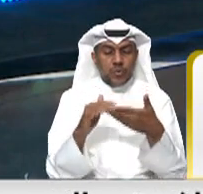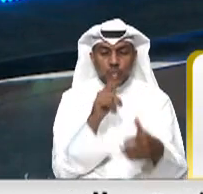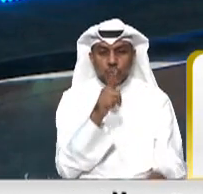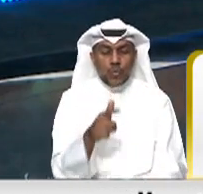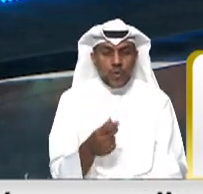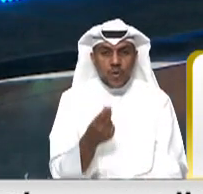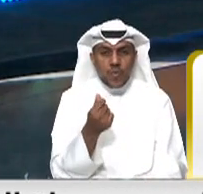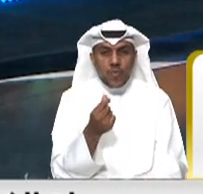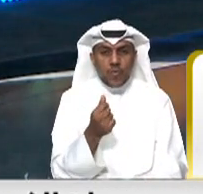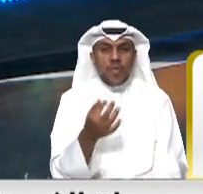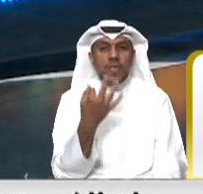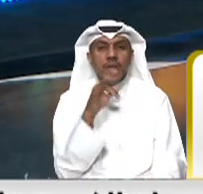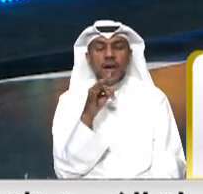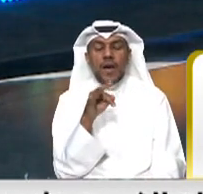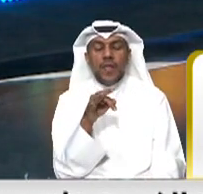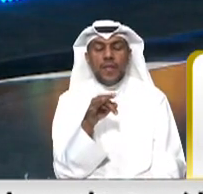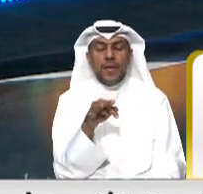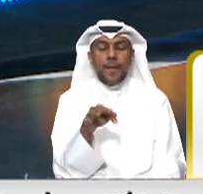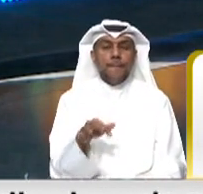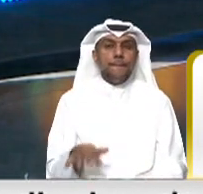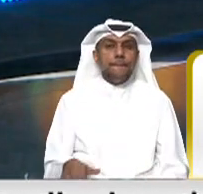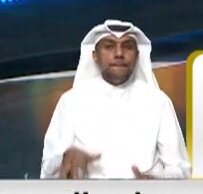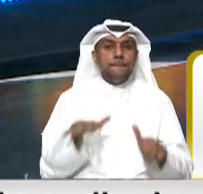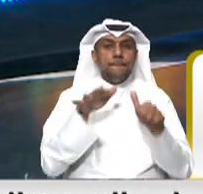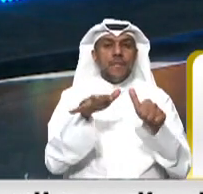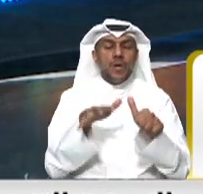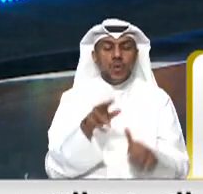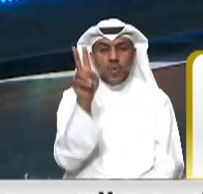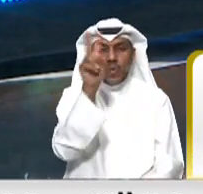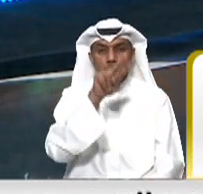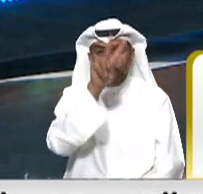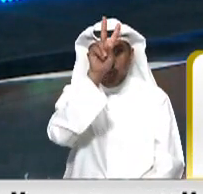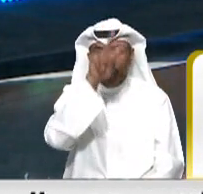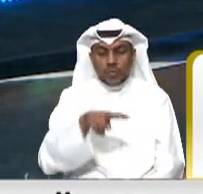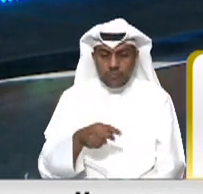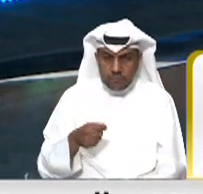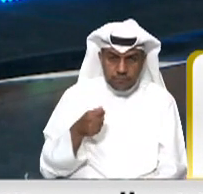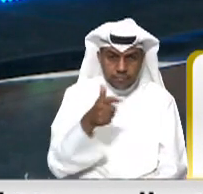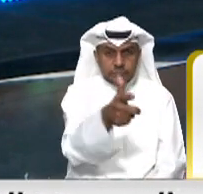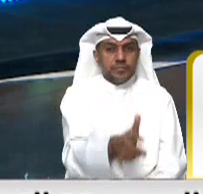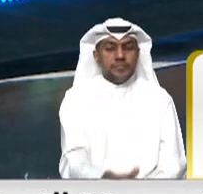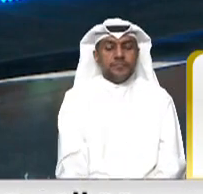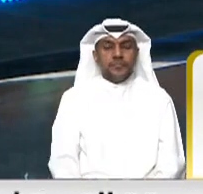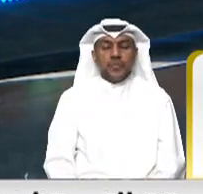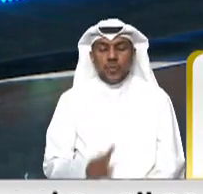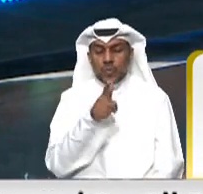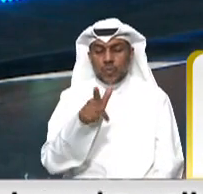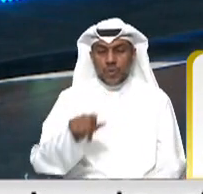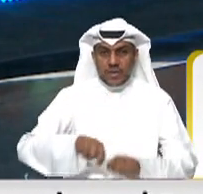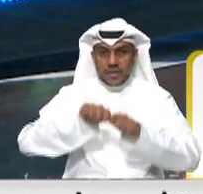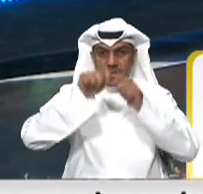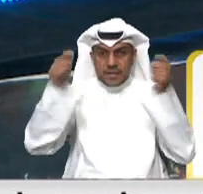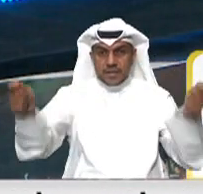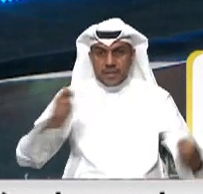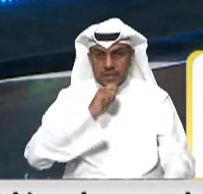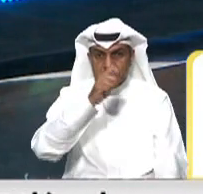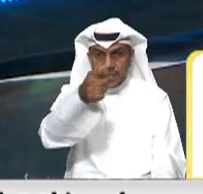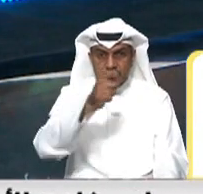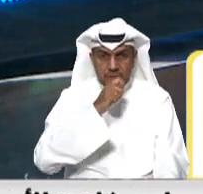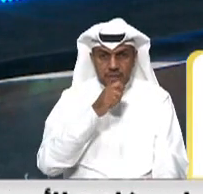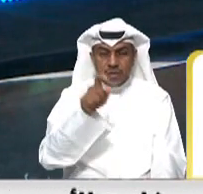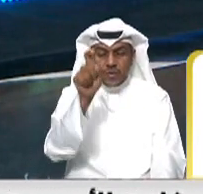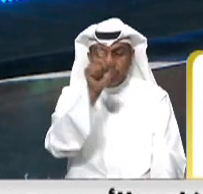بقيمة 30 مليون دولار أخيرا. وقال لازاريني في مؤتمر صحفي من مقر الأمم المتحدة